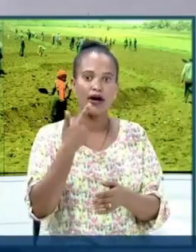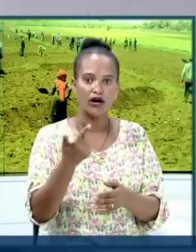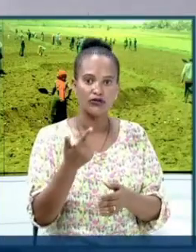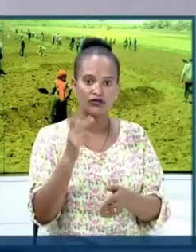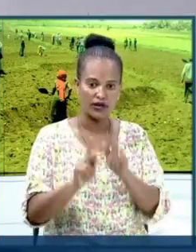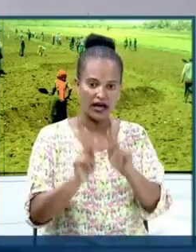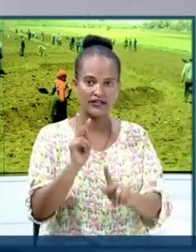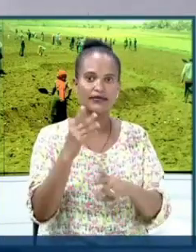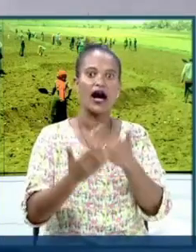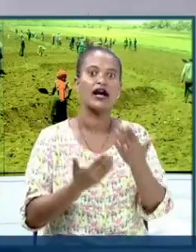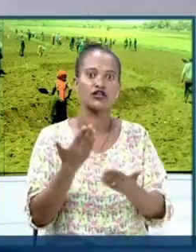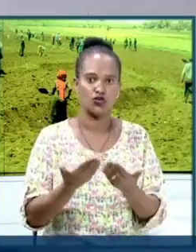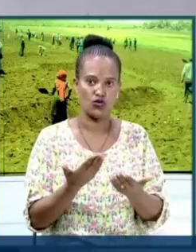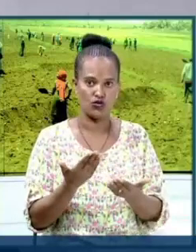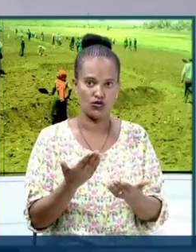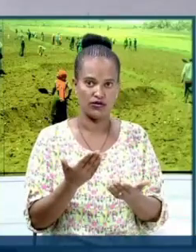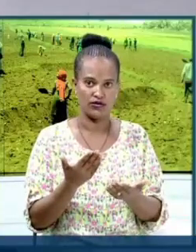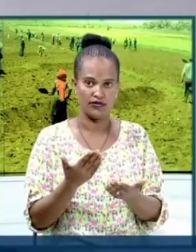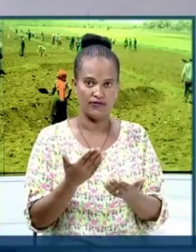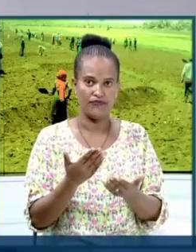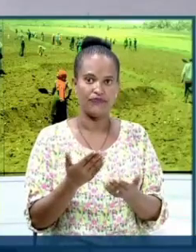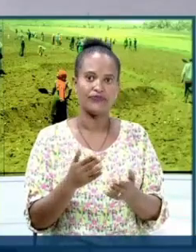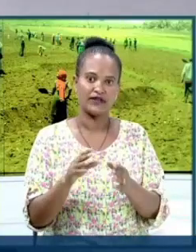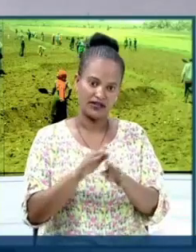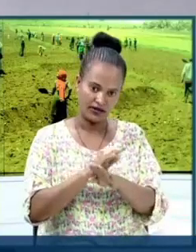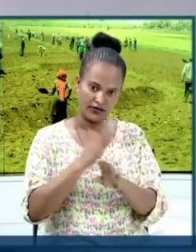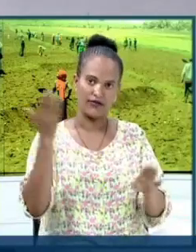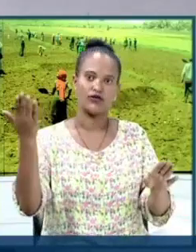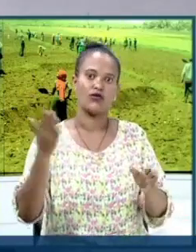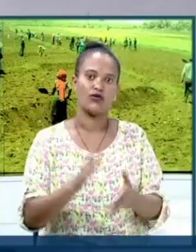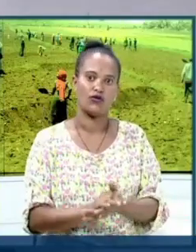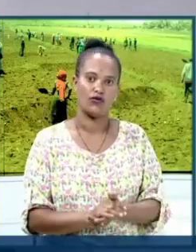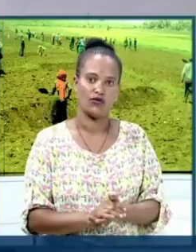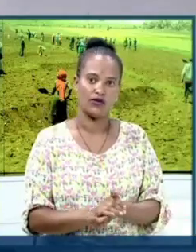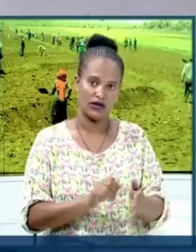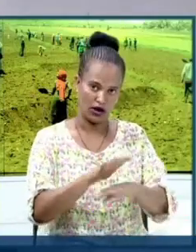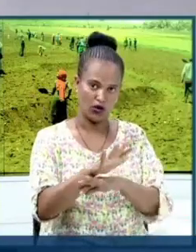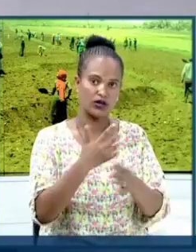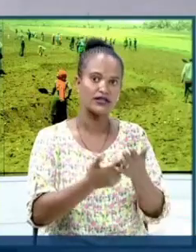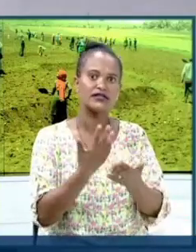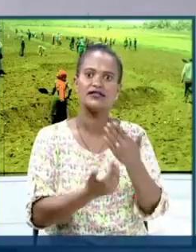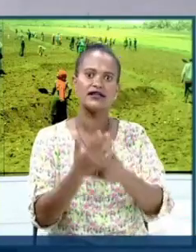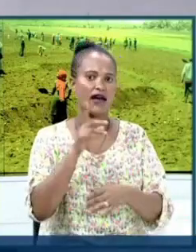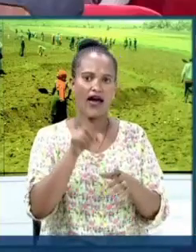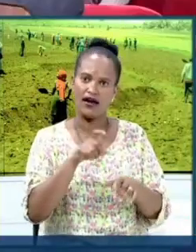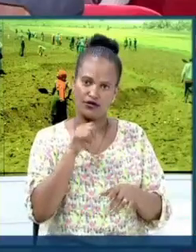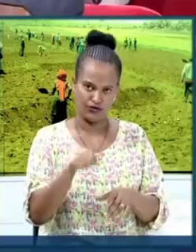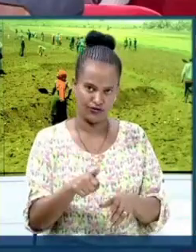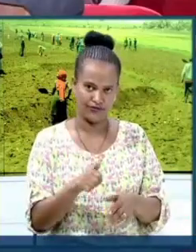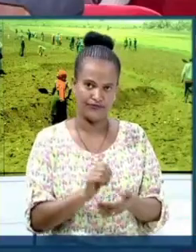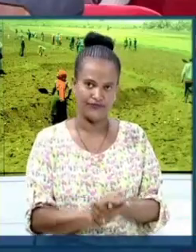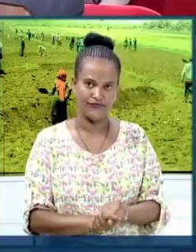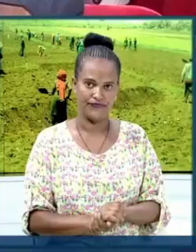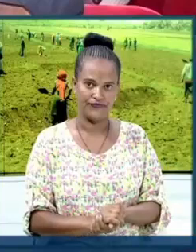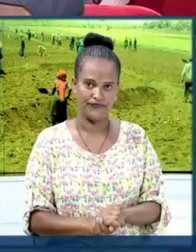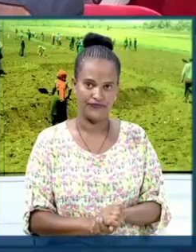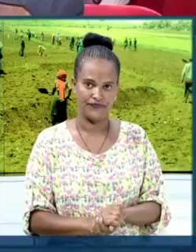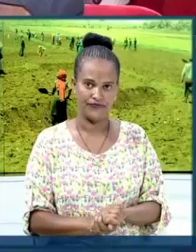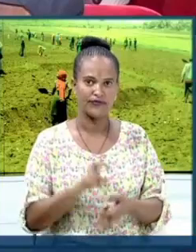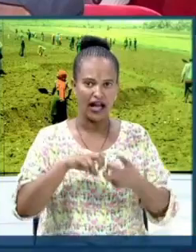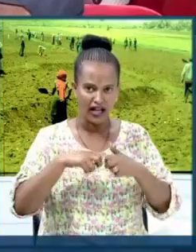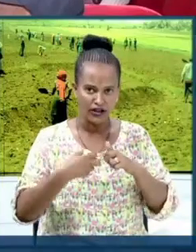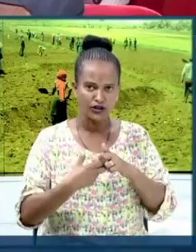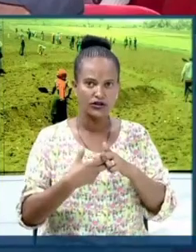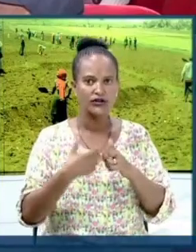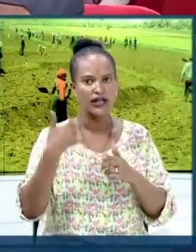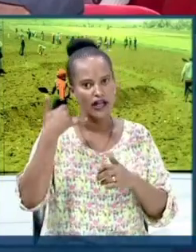ህዝቢ ኣገልግሎታት ዝበሃሉ ዝዓፀዎም ይልቀቆም። ነዚ ዘተየድልዮን እዩ ንሕና። ናይ ኤሌክትሪክ ይኹን